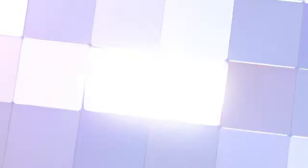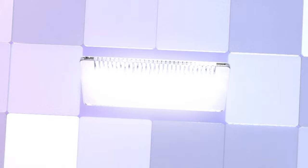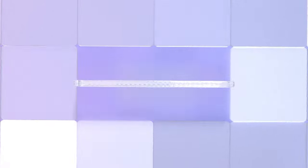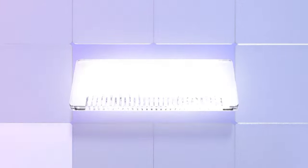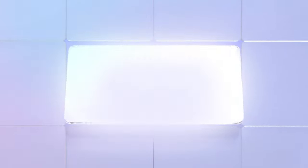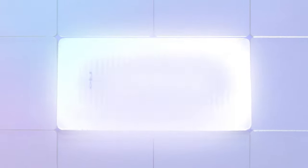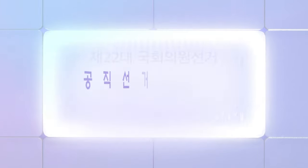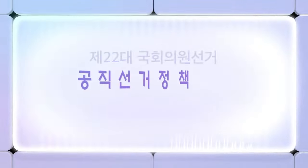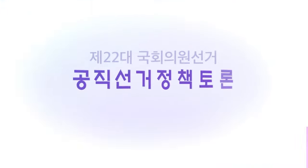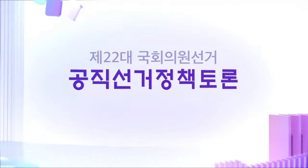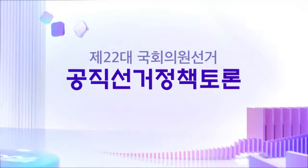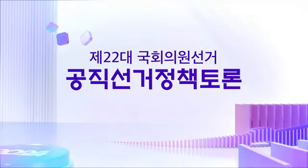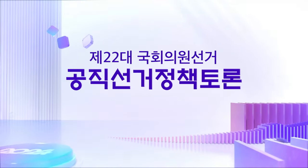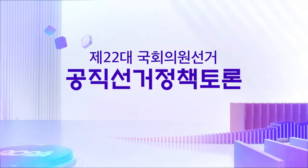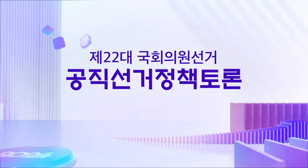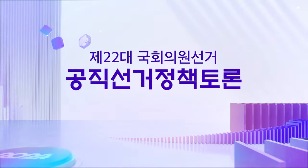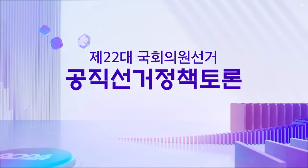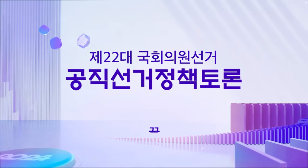고맙습니다.